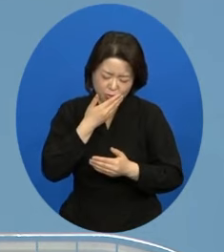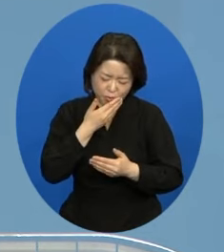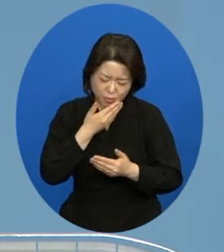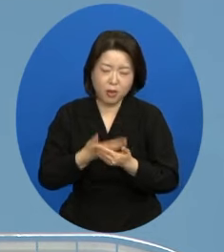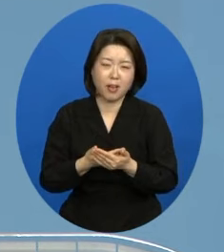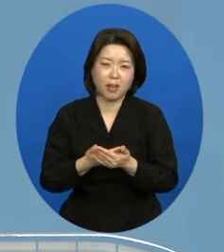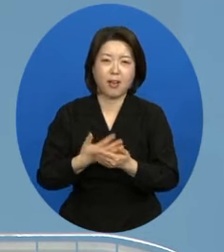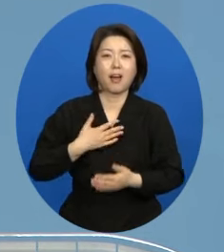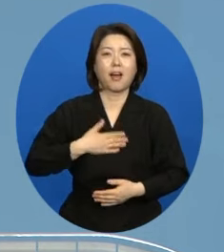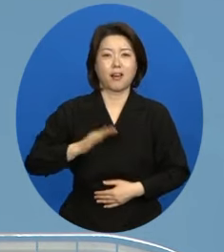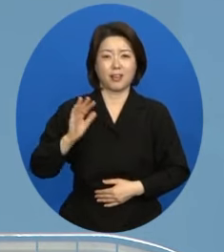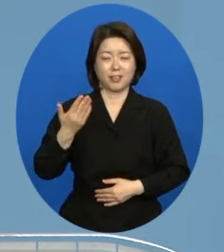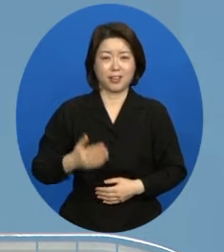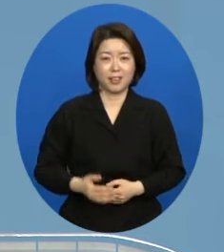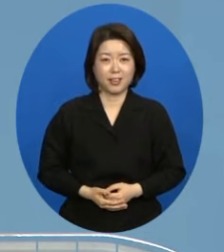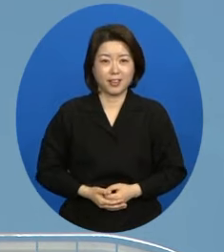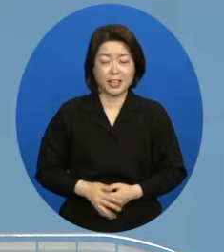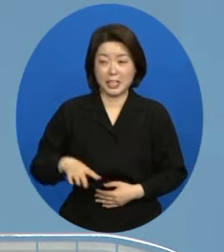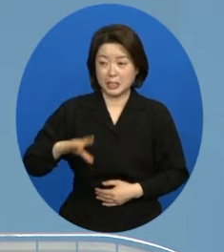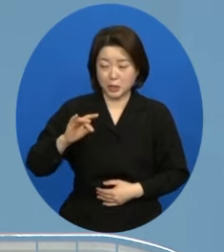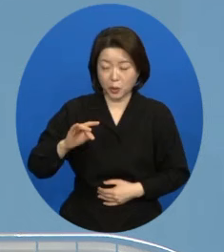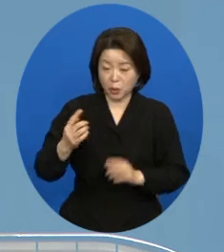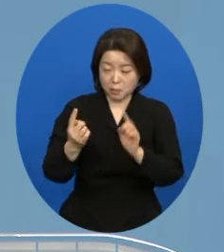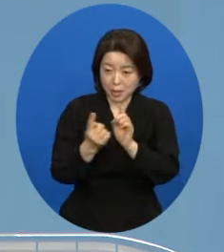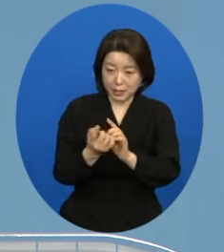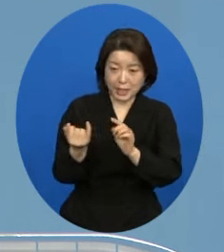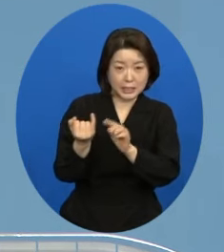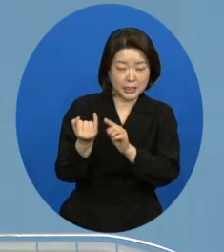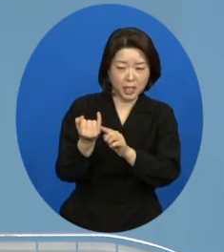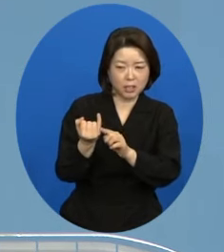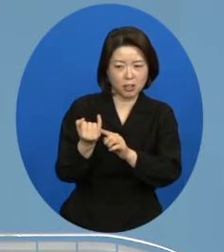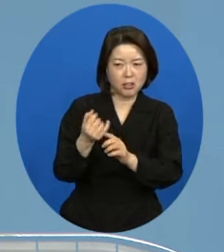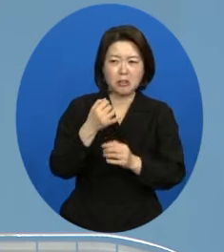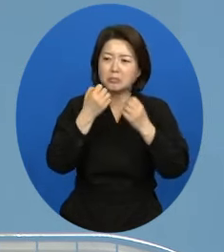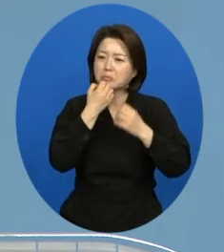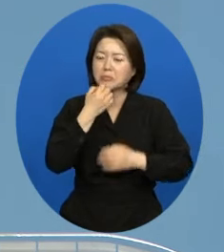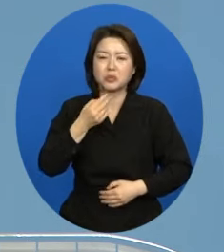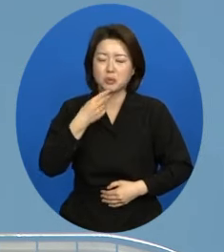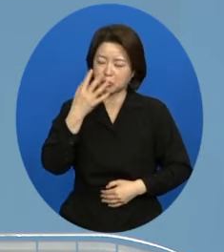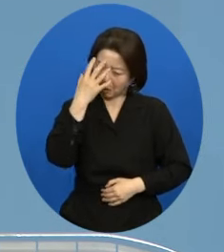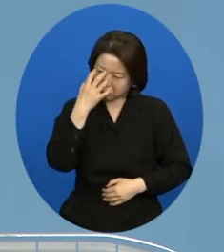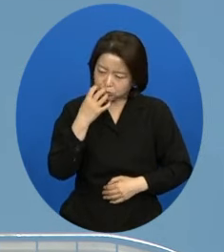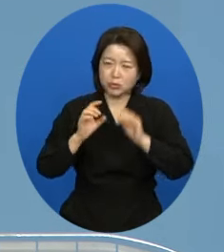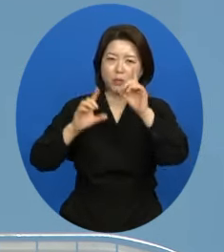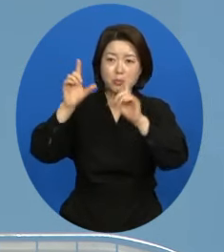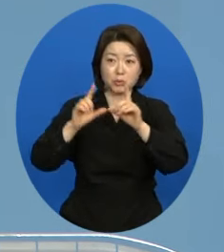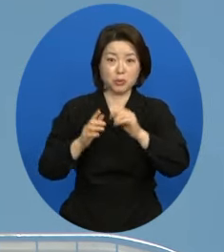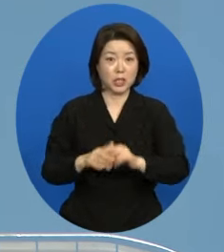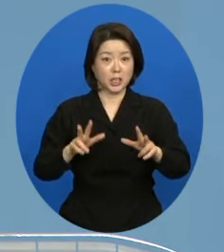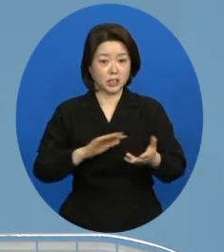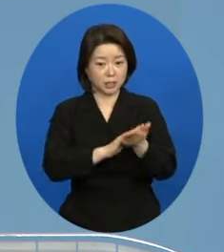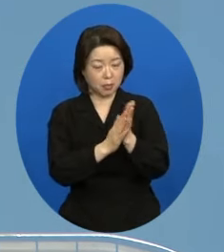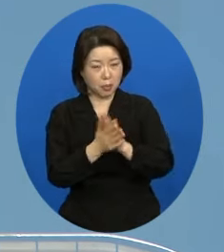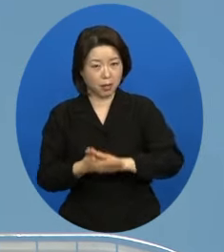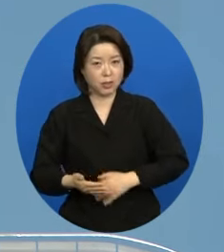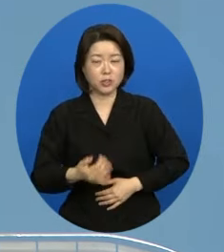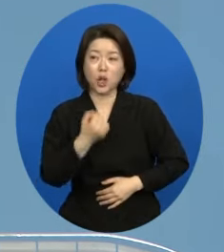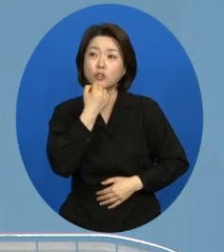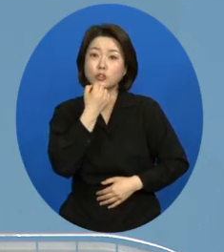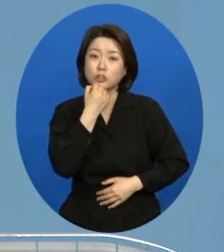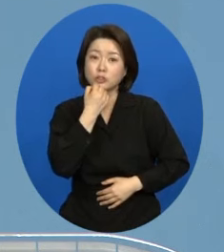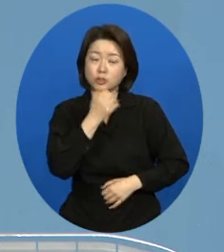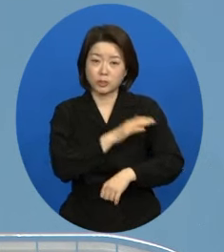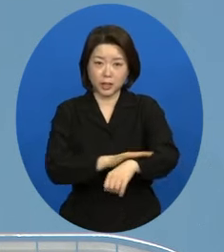됐어요 처음에 만난 하은이는 잘 우지도 않고 우울해 했습니다 그런데 지금은 너무 잘 웃고 언니